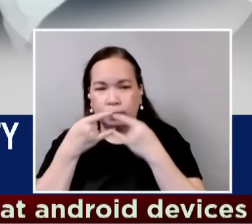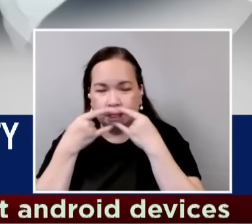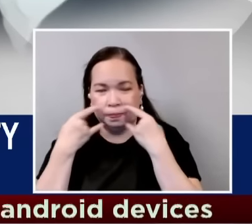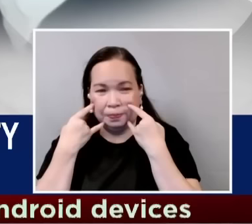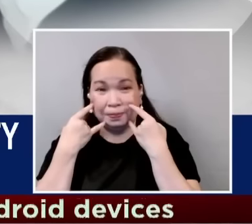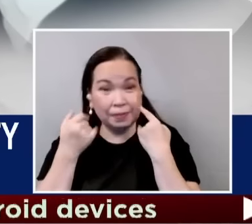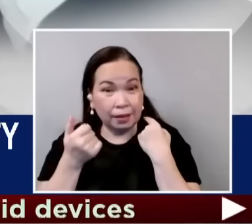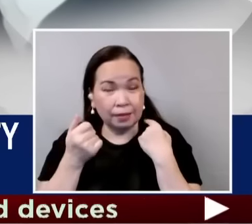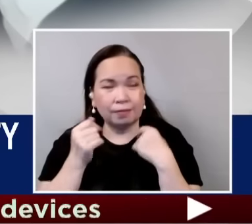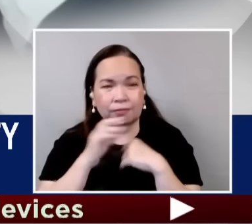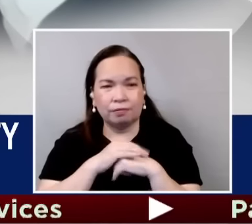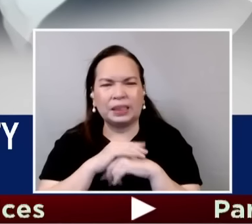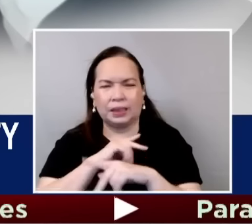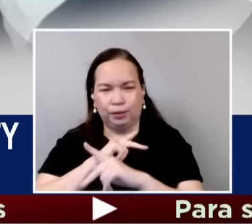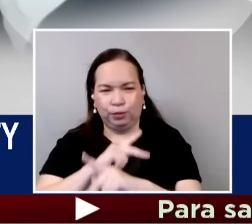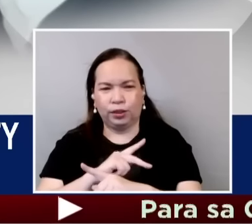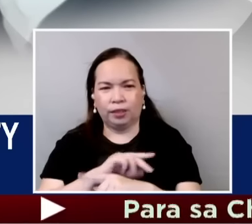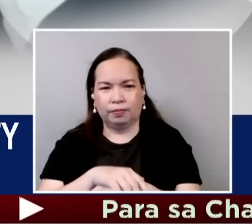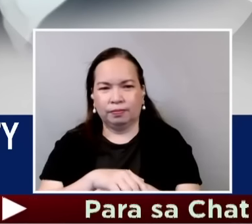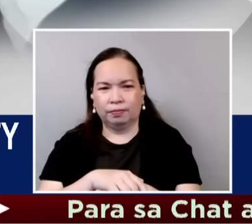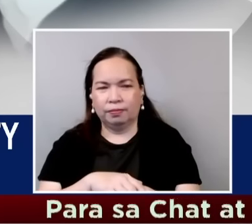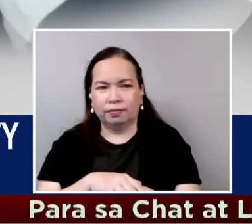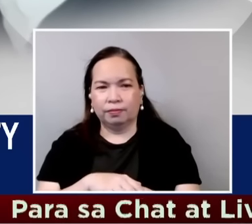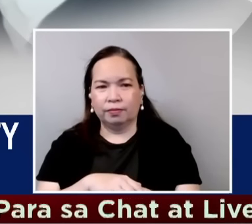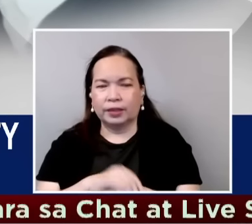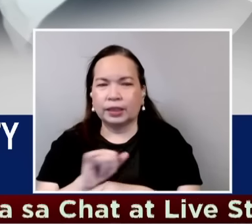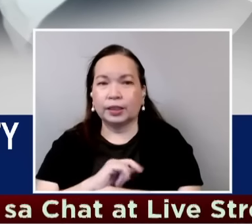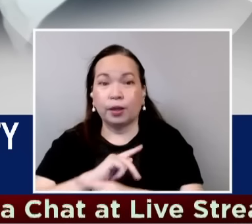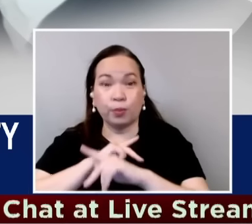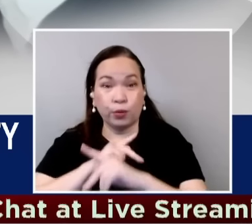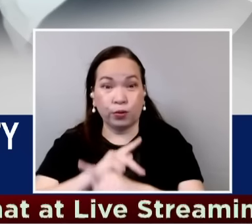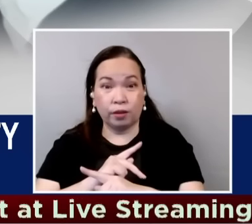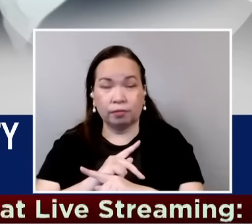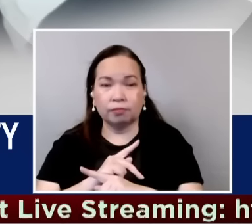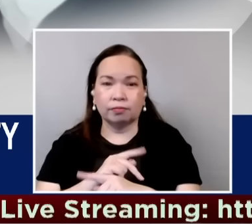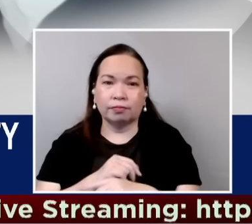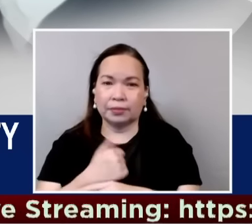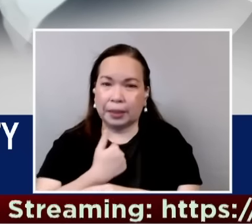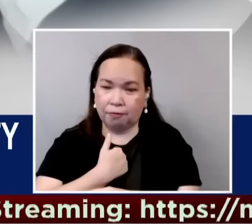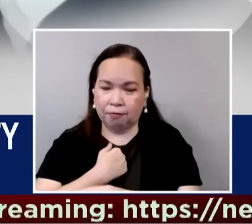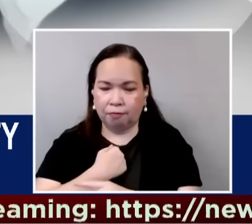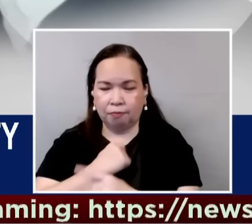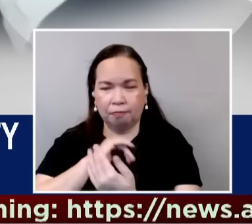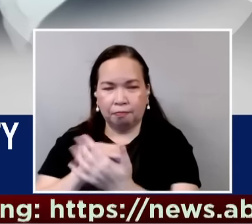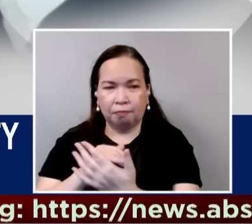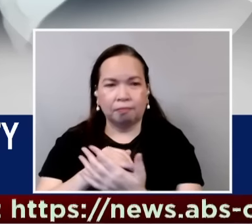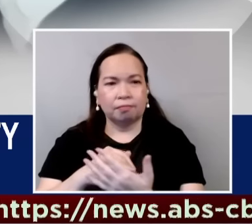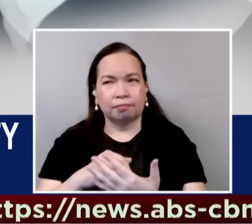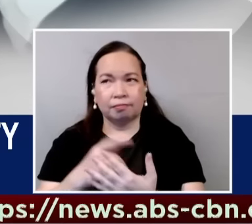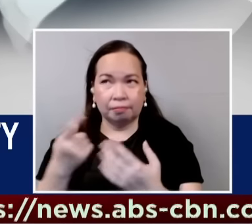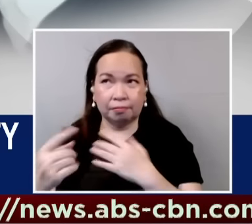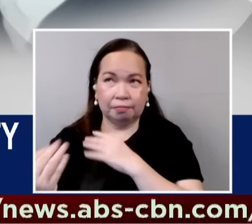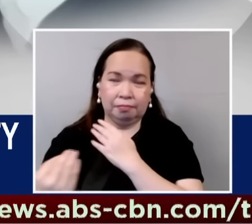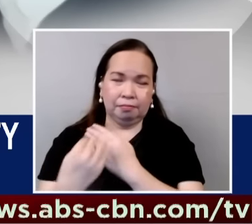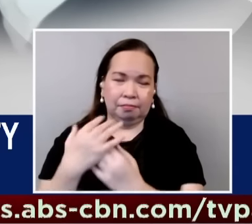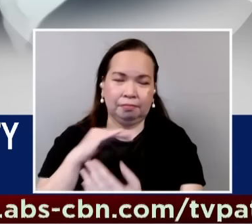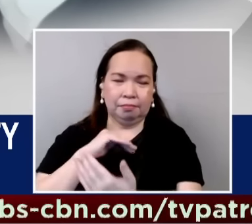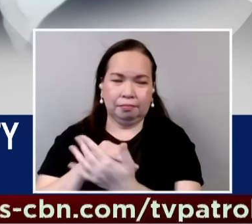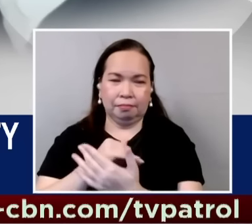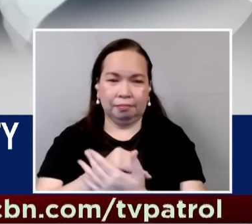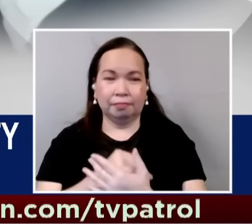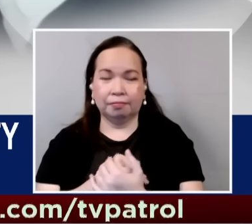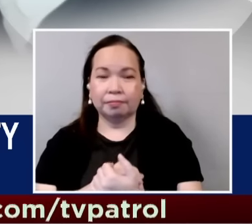muna. Ano, para pareho lang ang prevention nun eh, ano? Prevention para protection